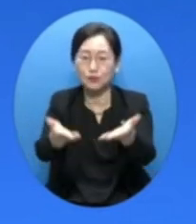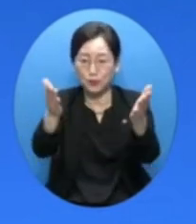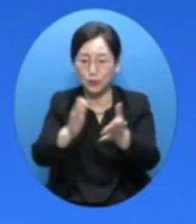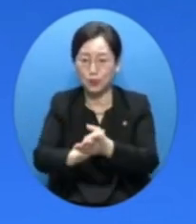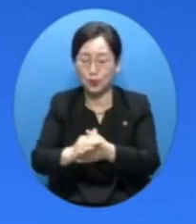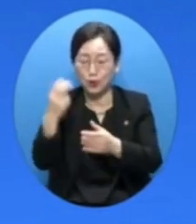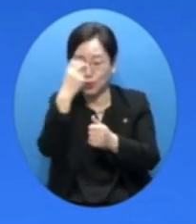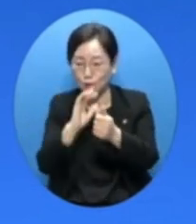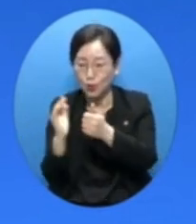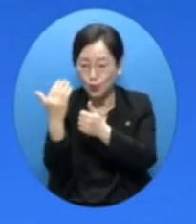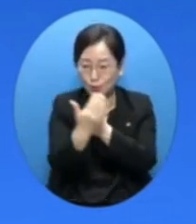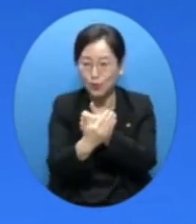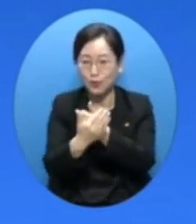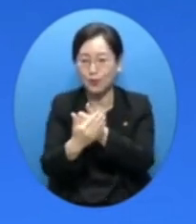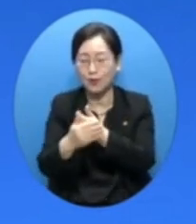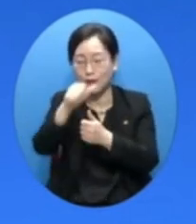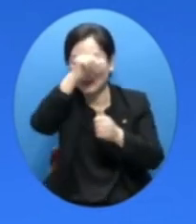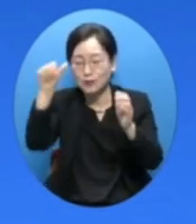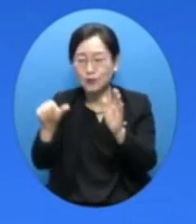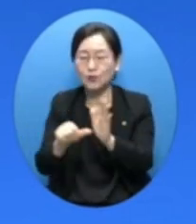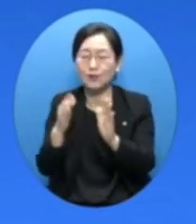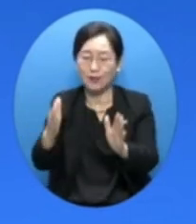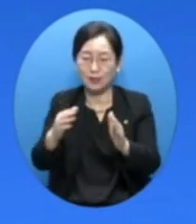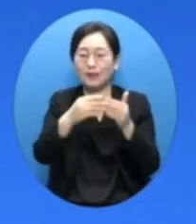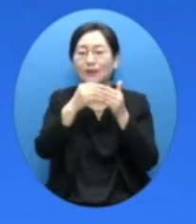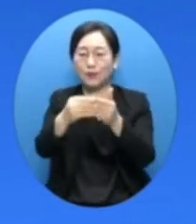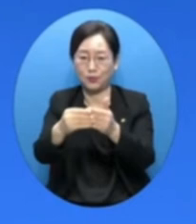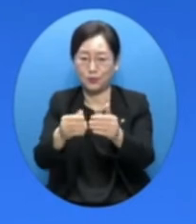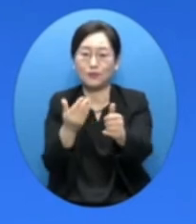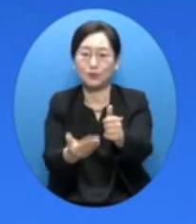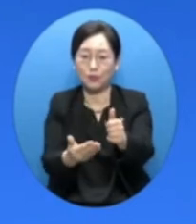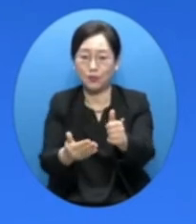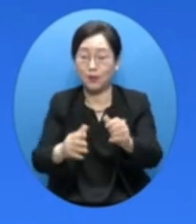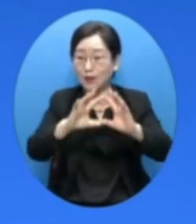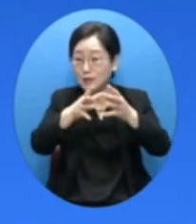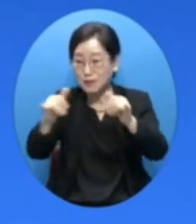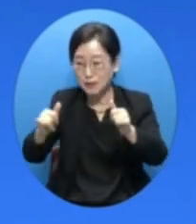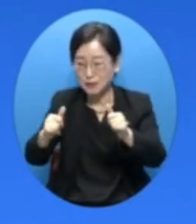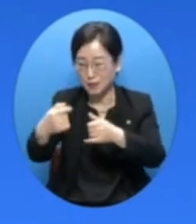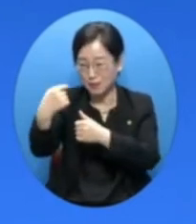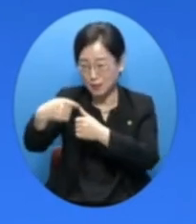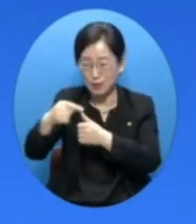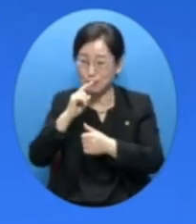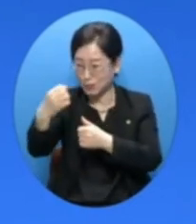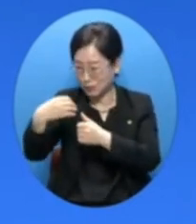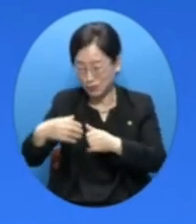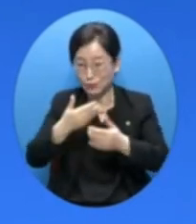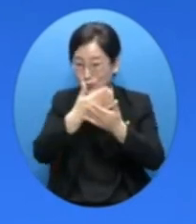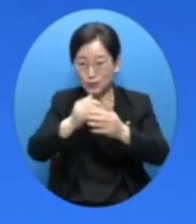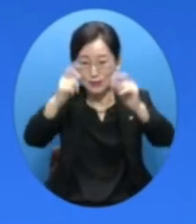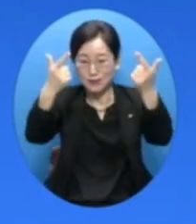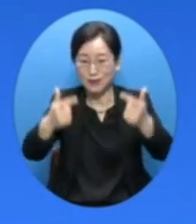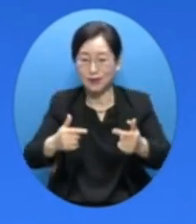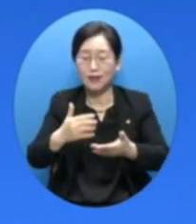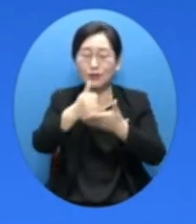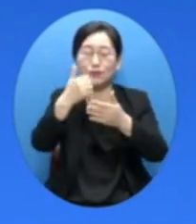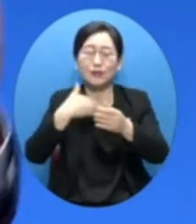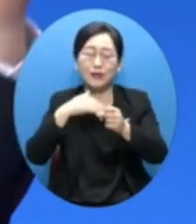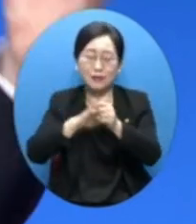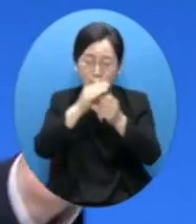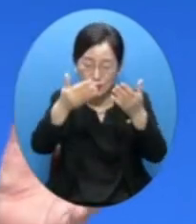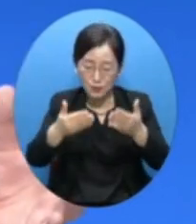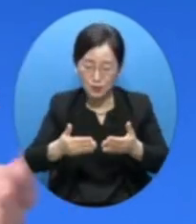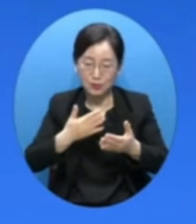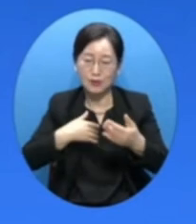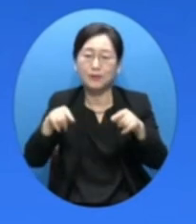우리를 돌보고 계시고 우리 일생을 인도해 주시는 것입니다. 세상 사람이 나에게 뭐라고 하는 것이 중요한 것이 아닙니다. 주님 나를 사랑하고 계시고